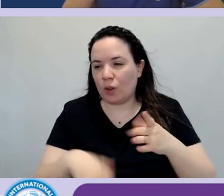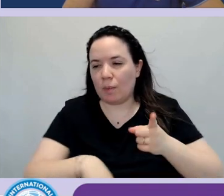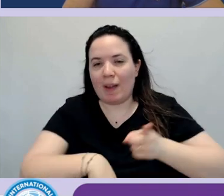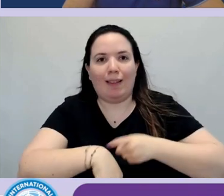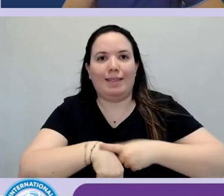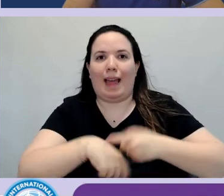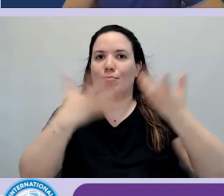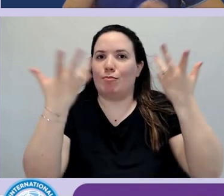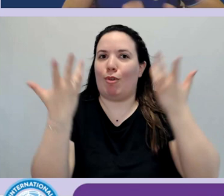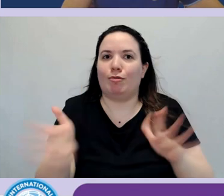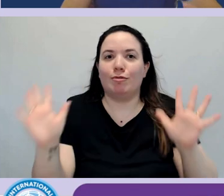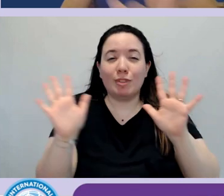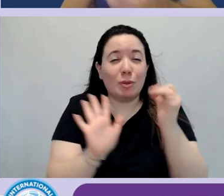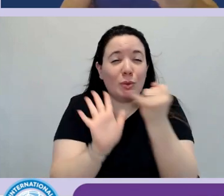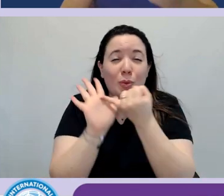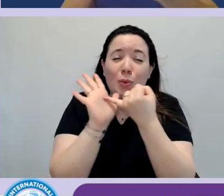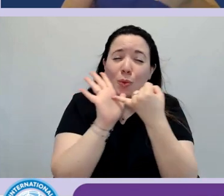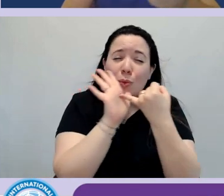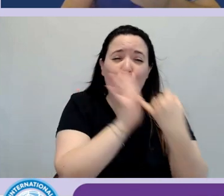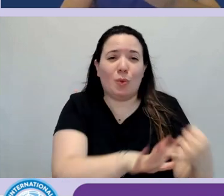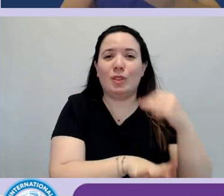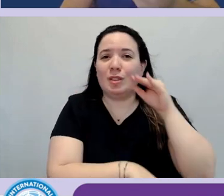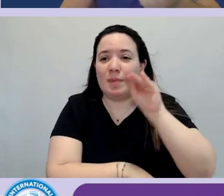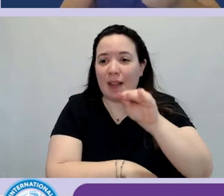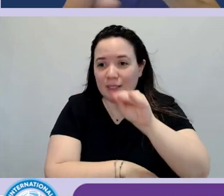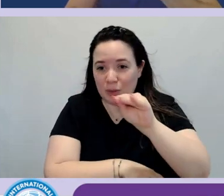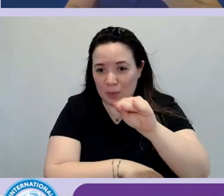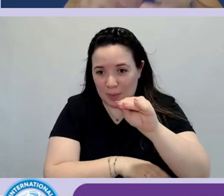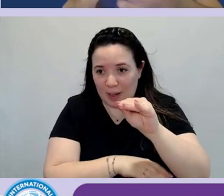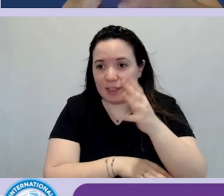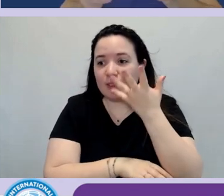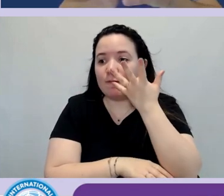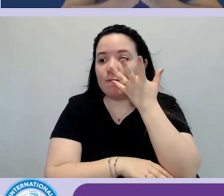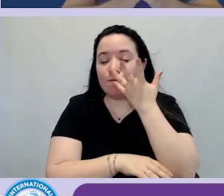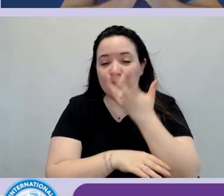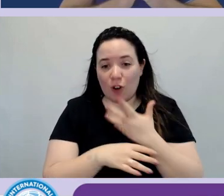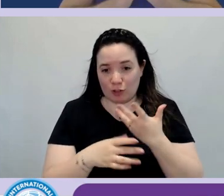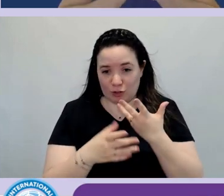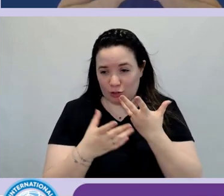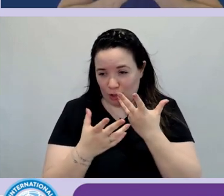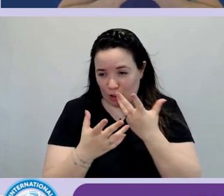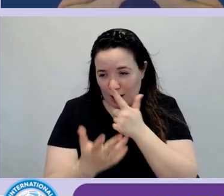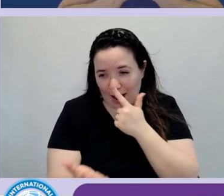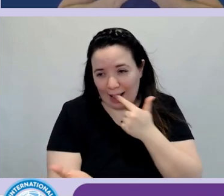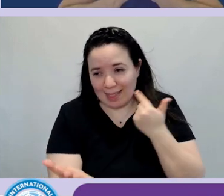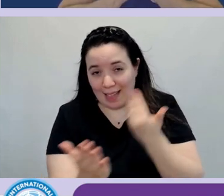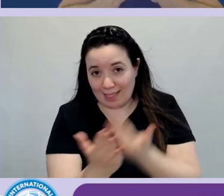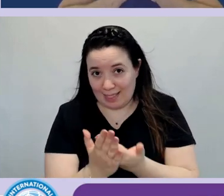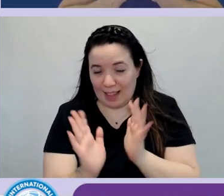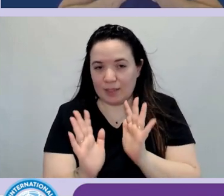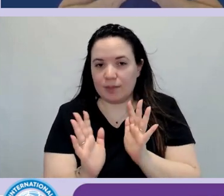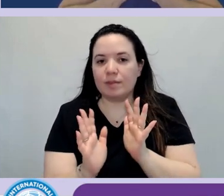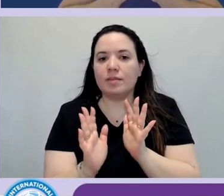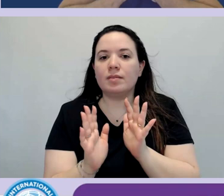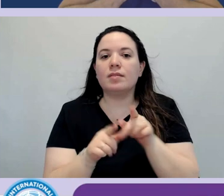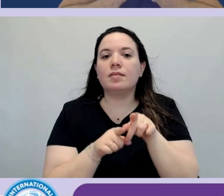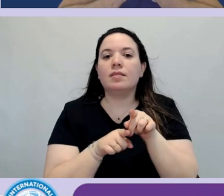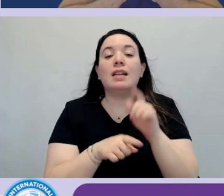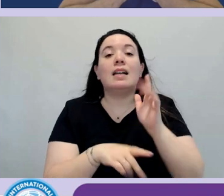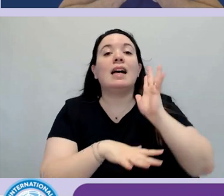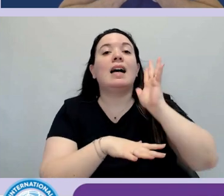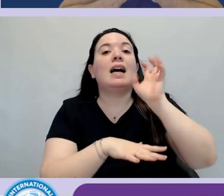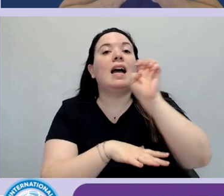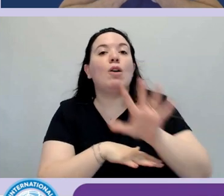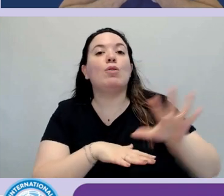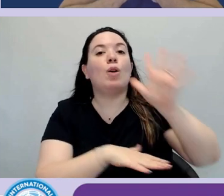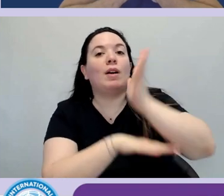fuori tempo c'è un'ultimissima domanda che eh la compatto la riadatto quanto inciderà l'european accessibility